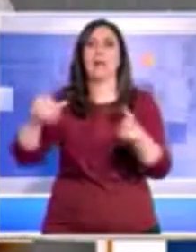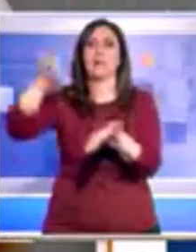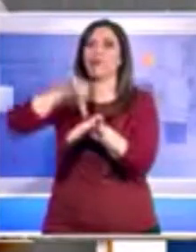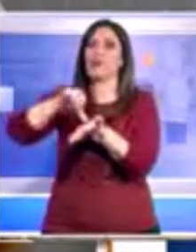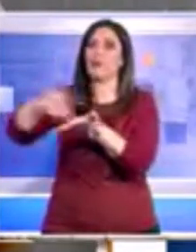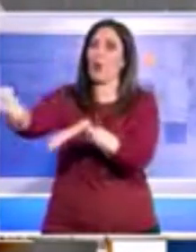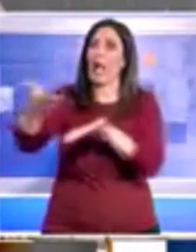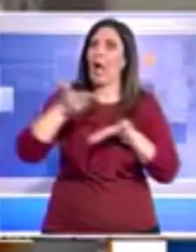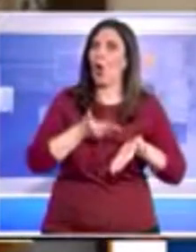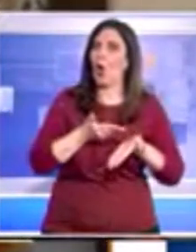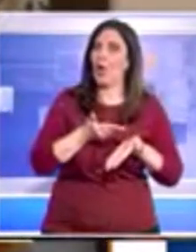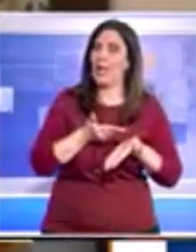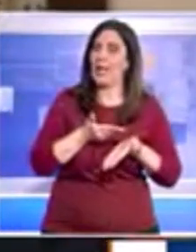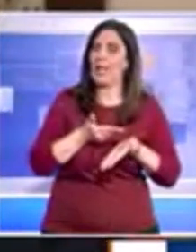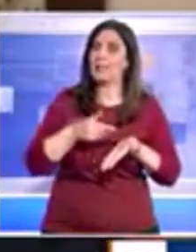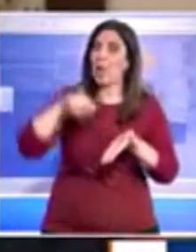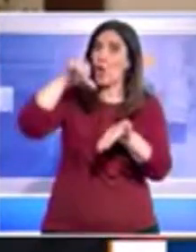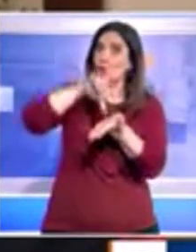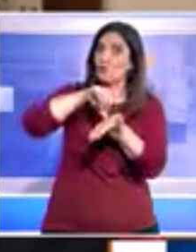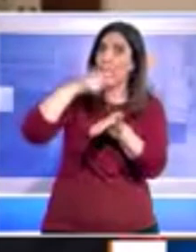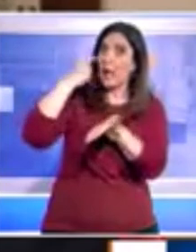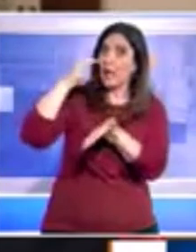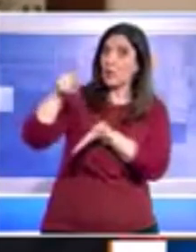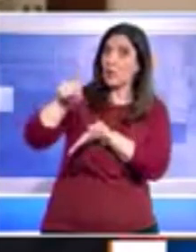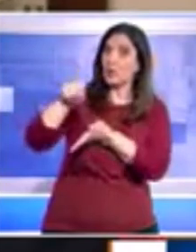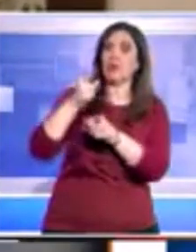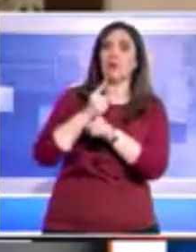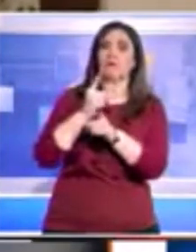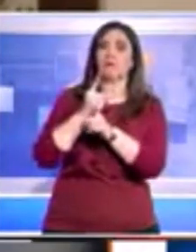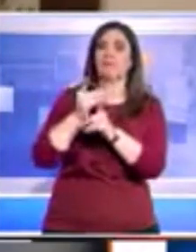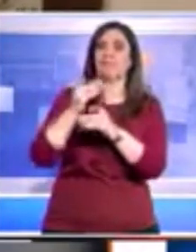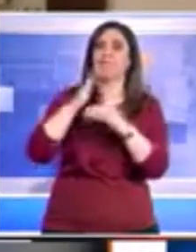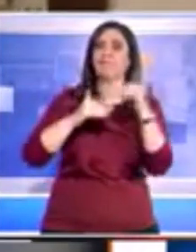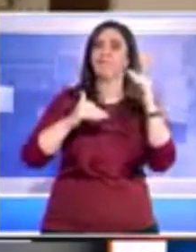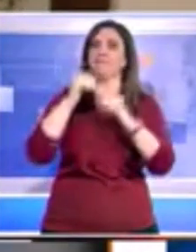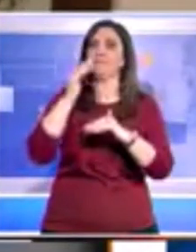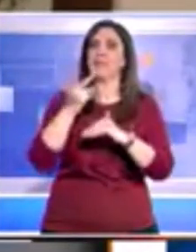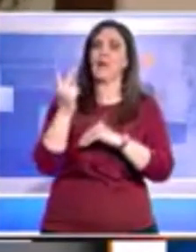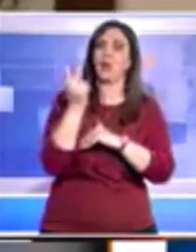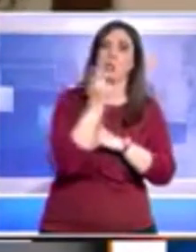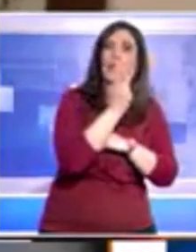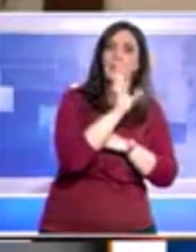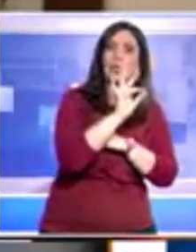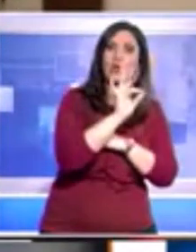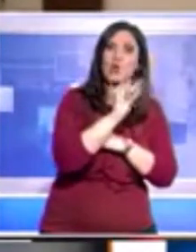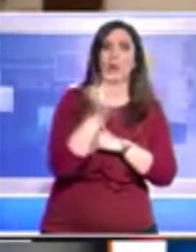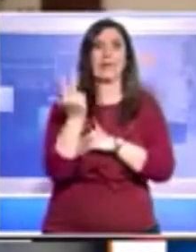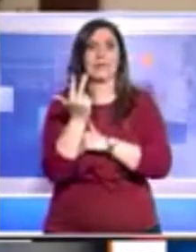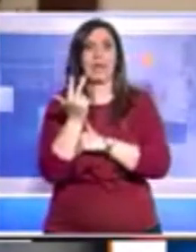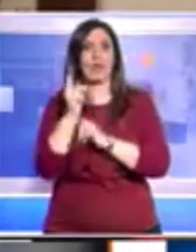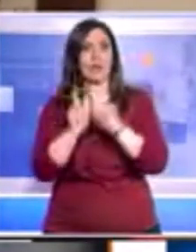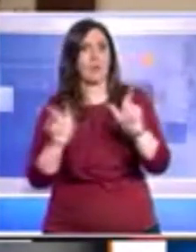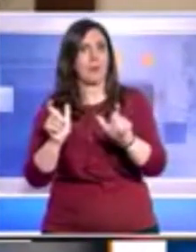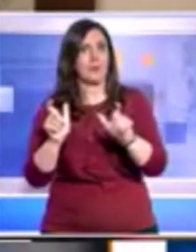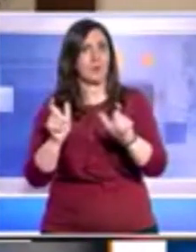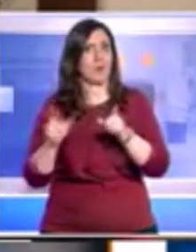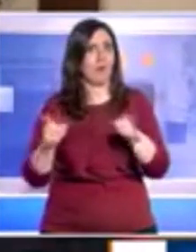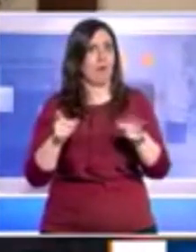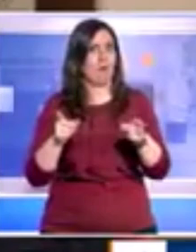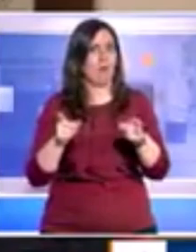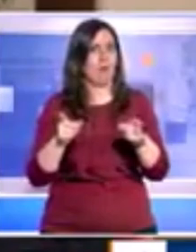il centro di Palazzo San Gervasio sarà strutturato tra i 250 e 300 numeri di accoglienza